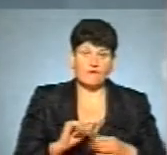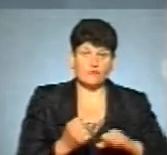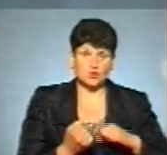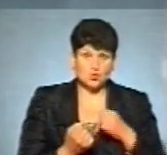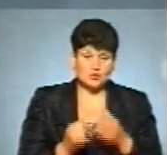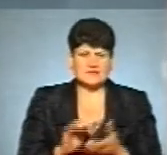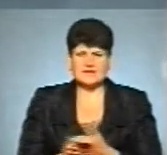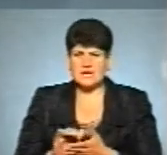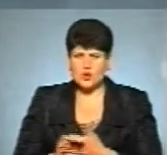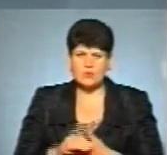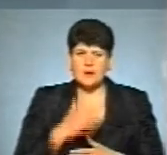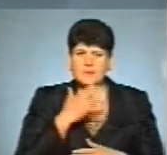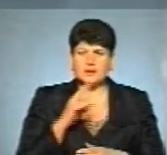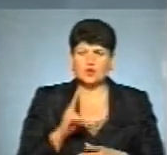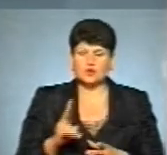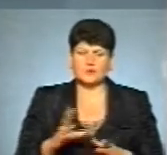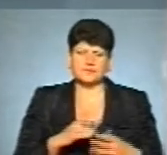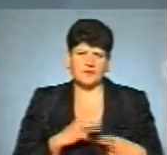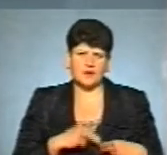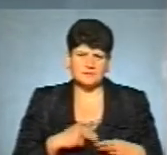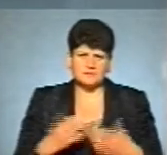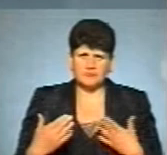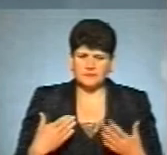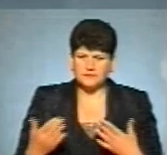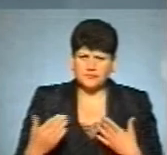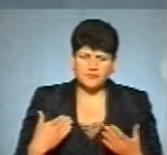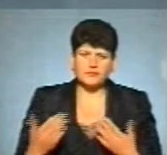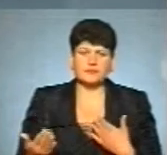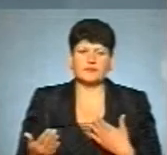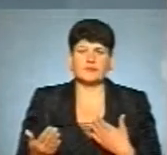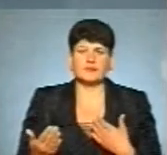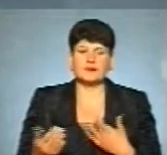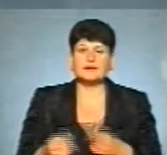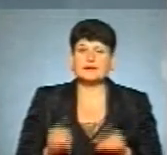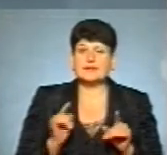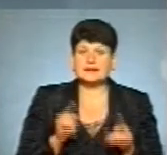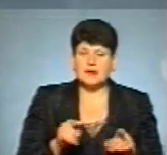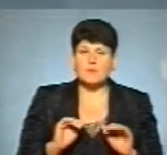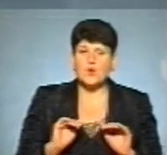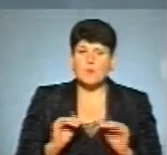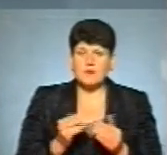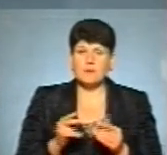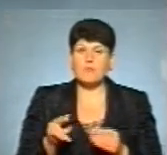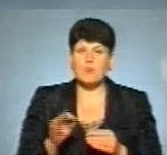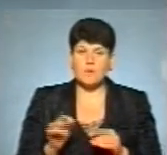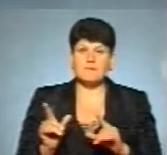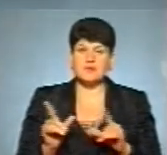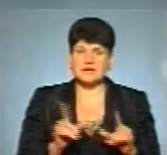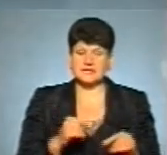знайомих, багато хто контактує чи по робочих питаннях, і там обмежень по переїзду по